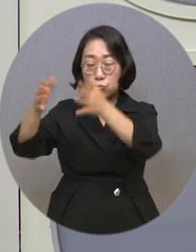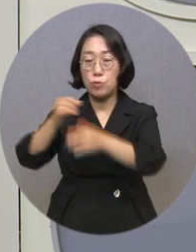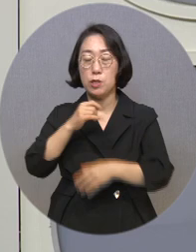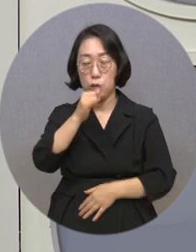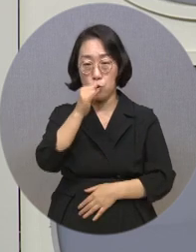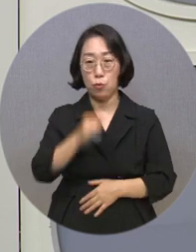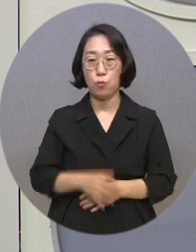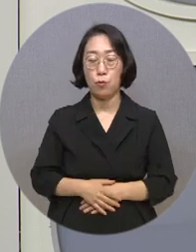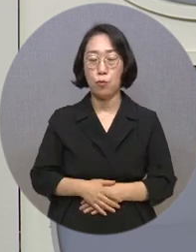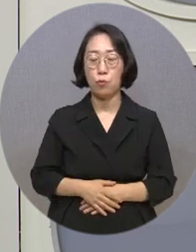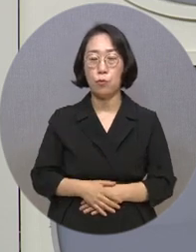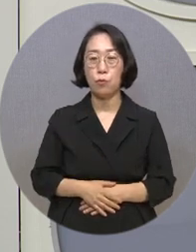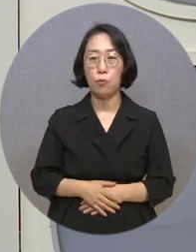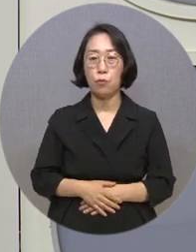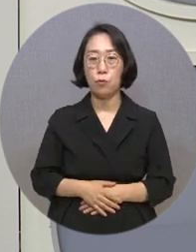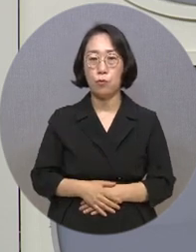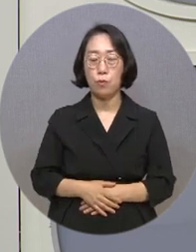이게